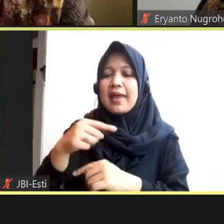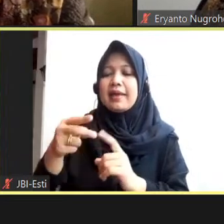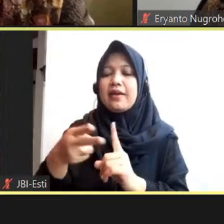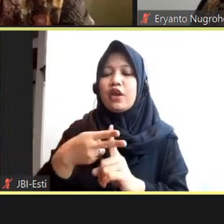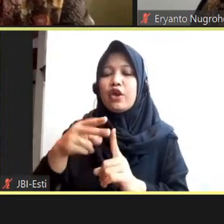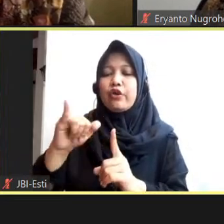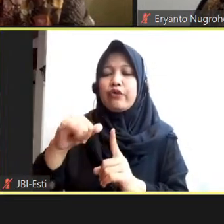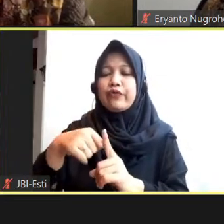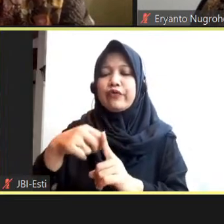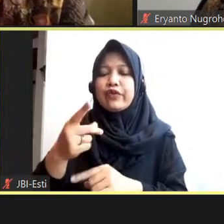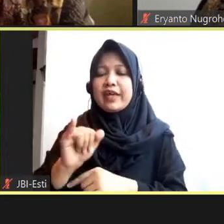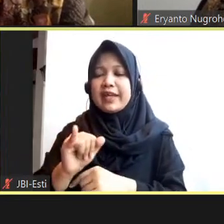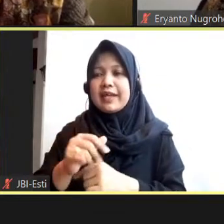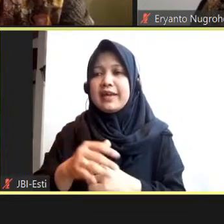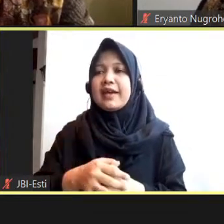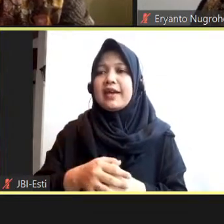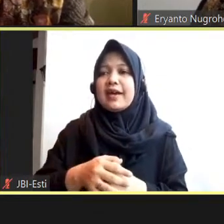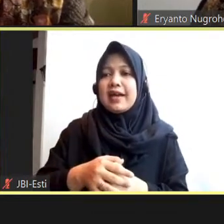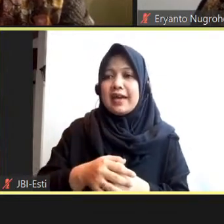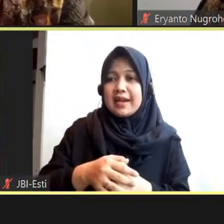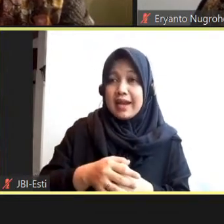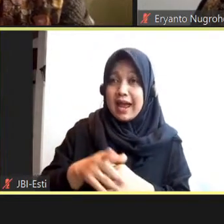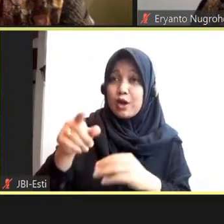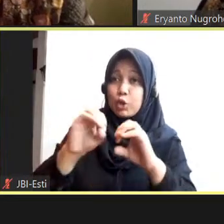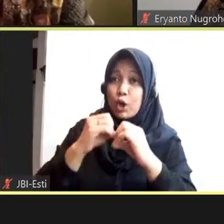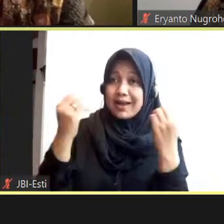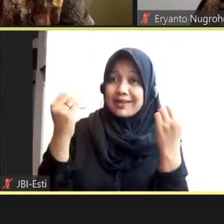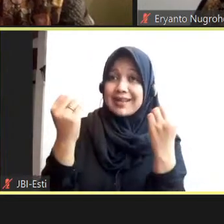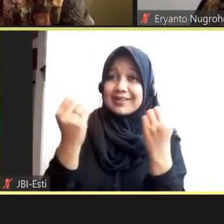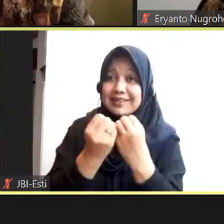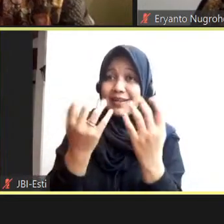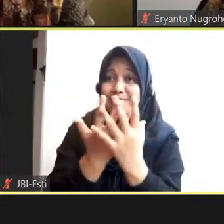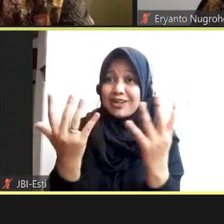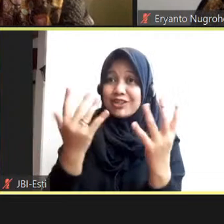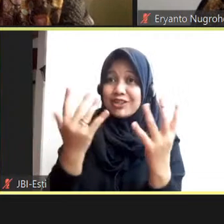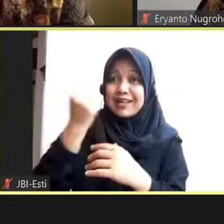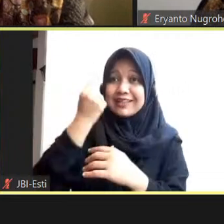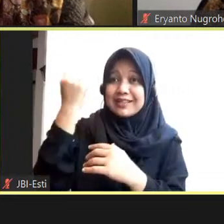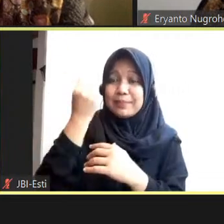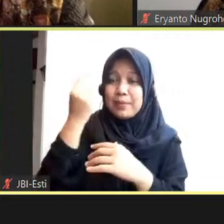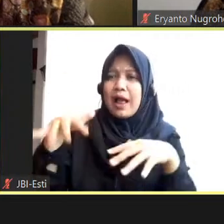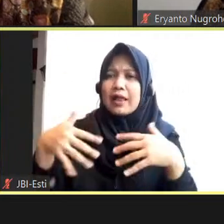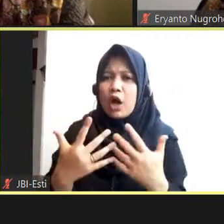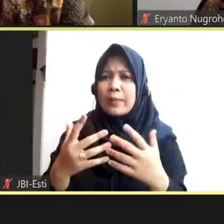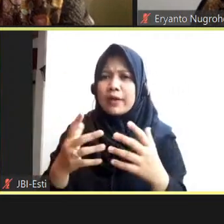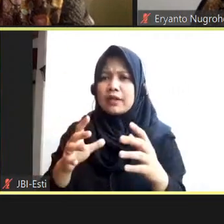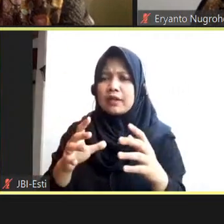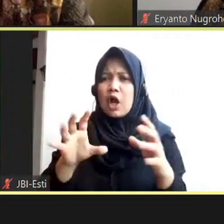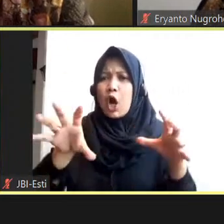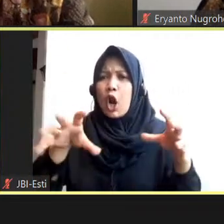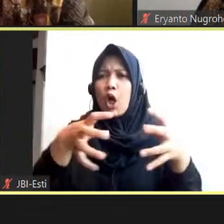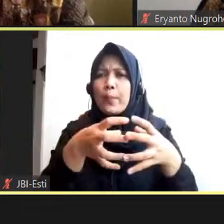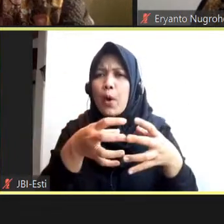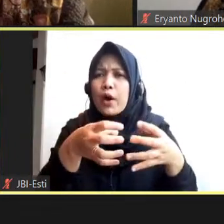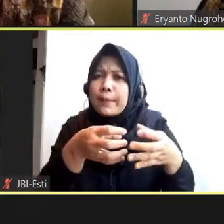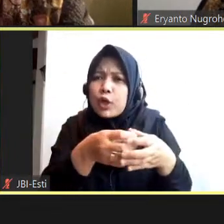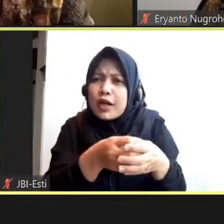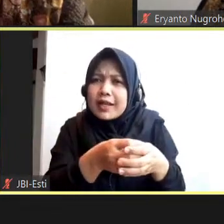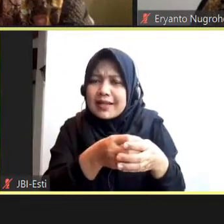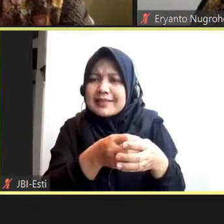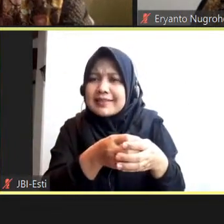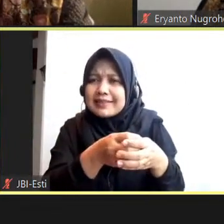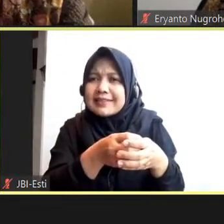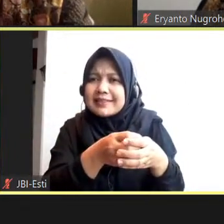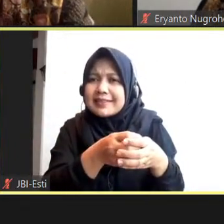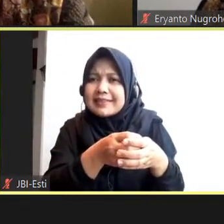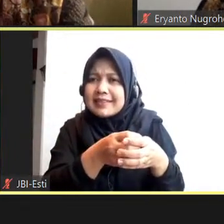insiden bagi OMS atau organisasi masyarakat sipil atau kelompok minoritas lainnya dalam situasi otoritarian